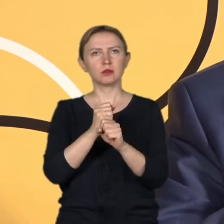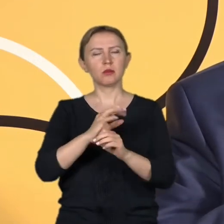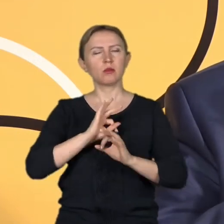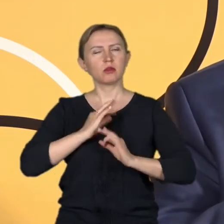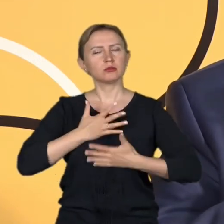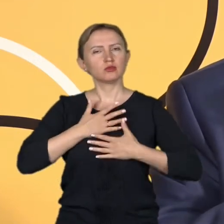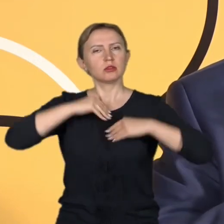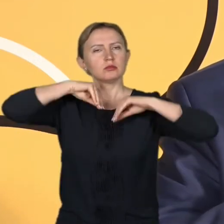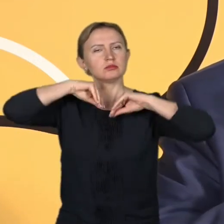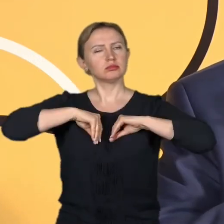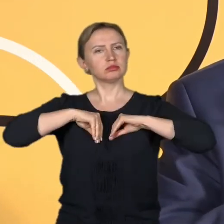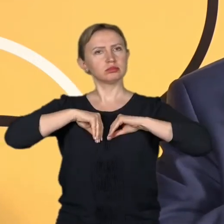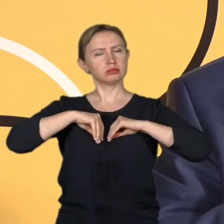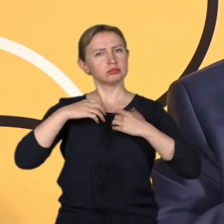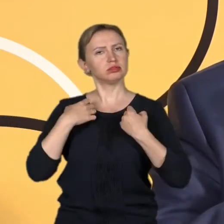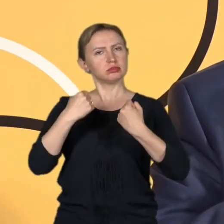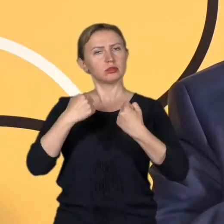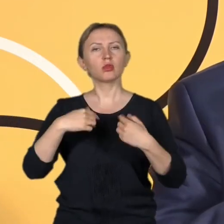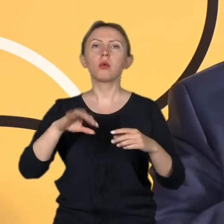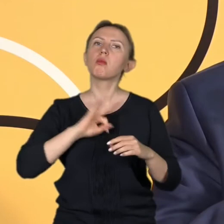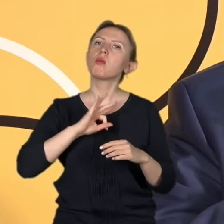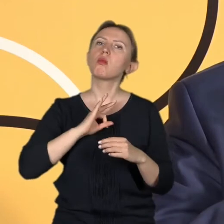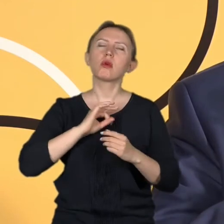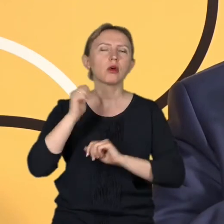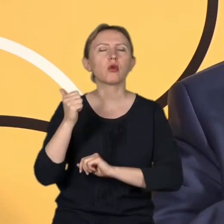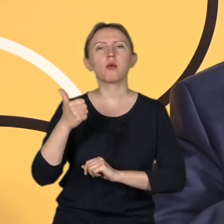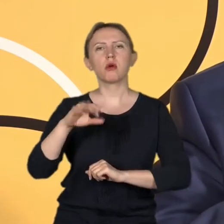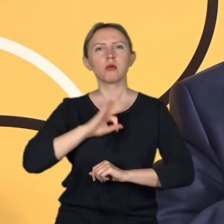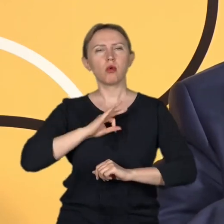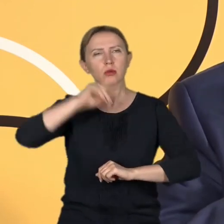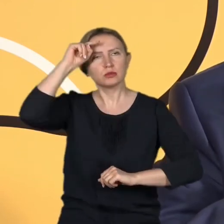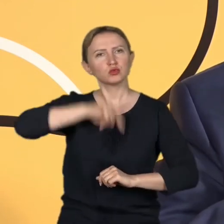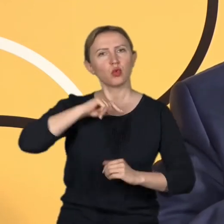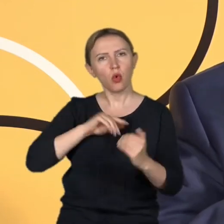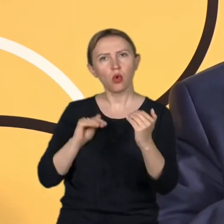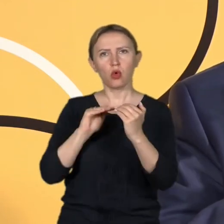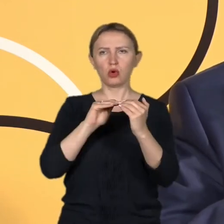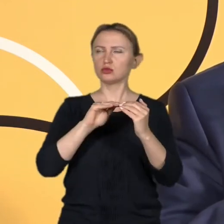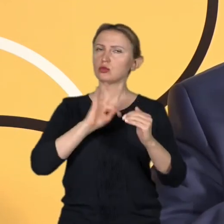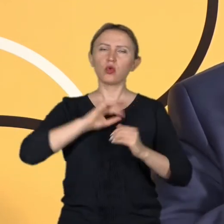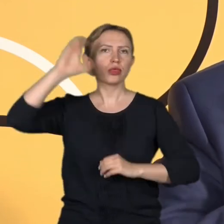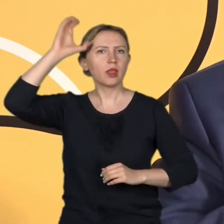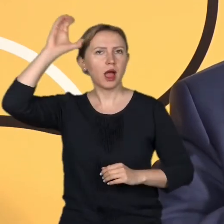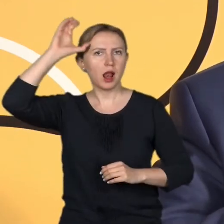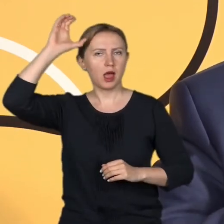powołaniem, zgodnie z ich kompetencjami, z ich profilem psychologicznym, z ich talentami,